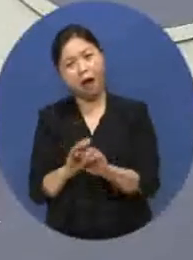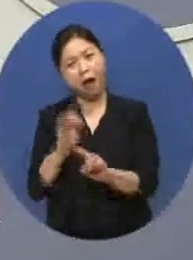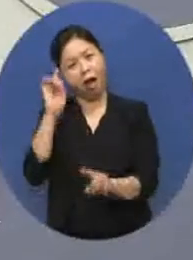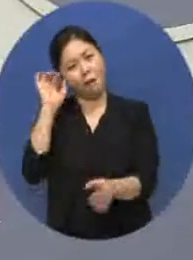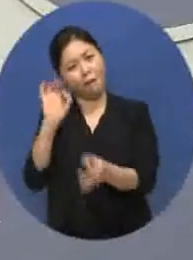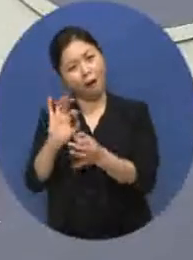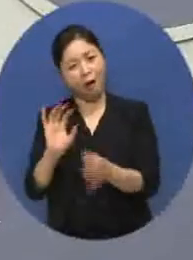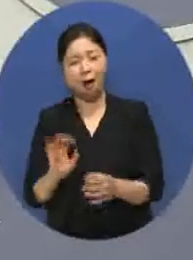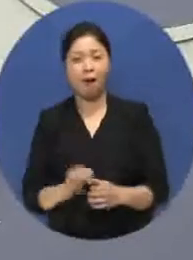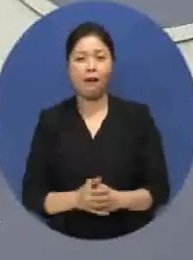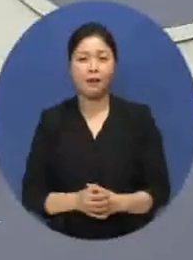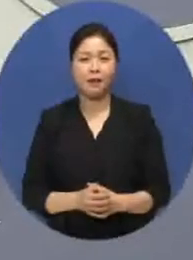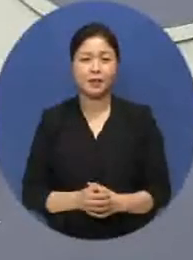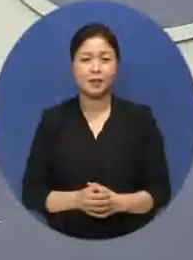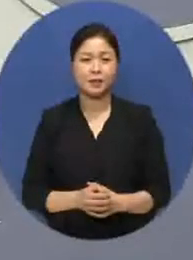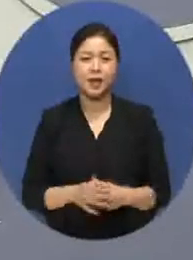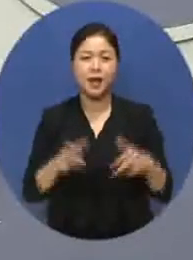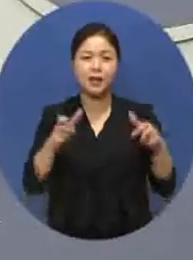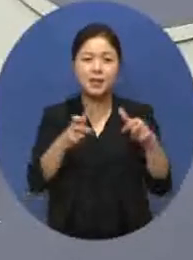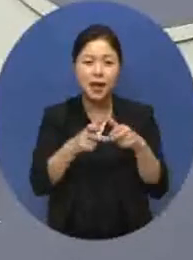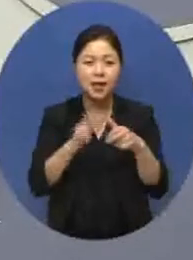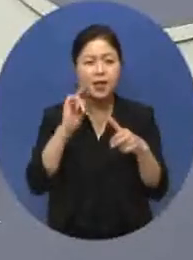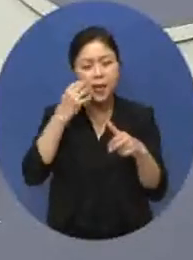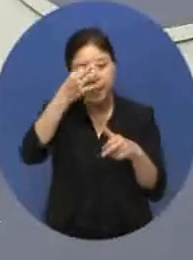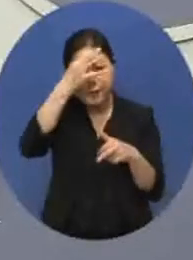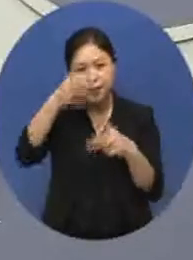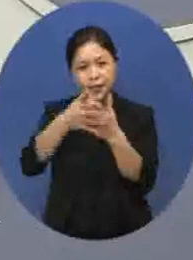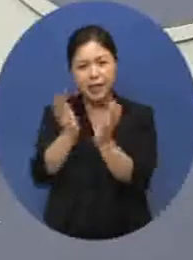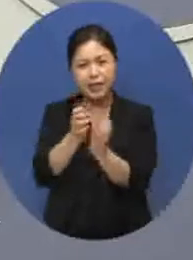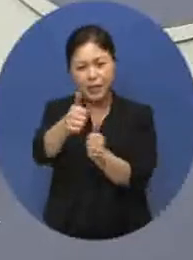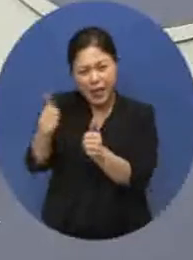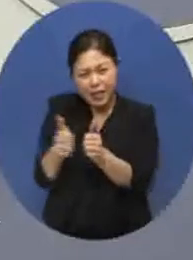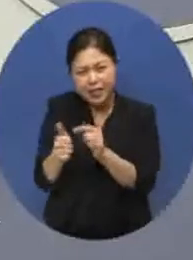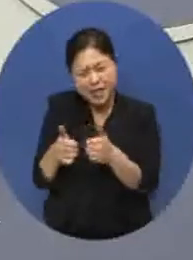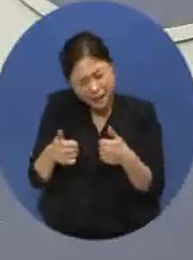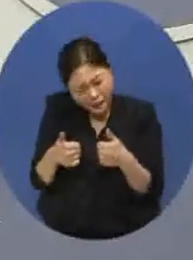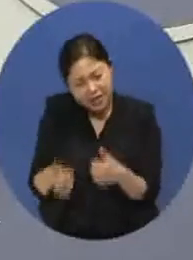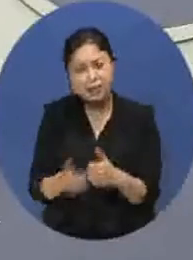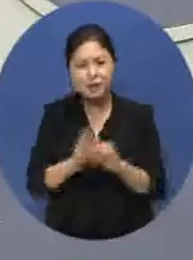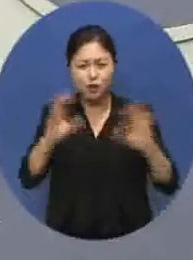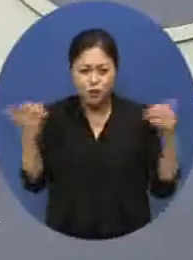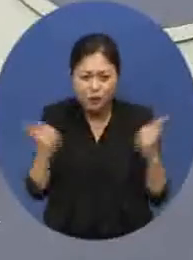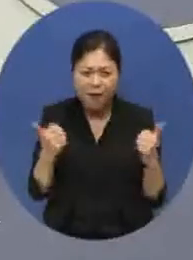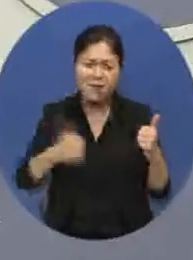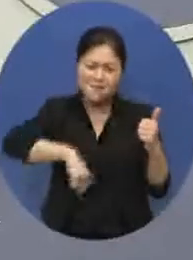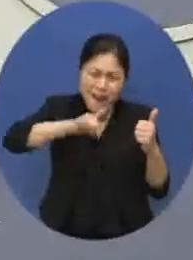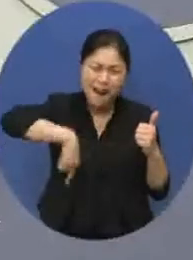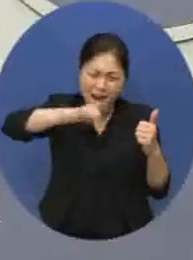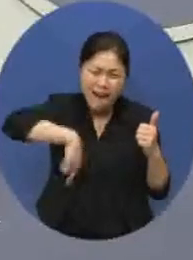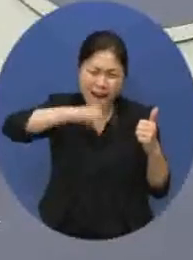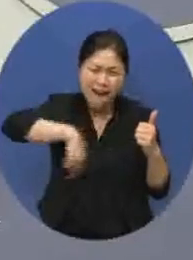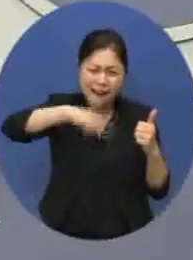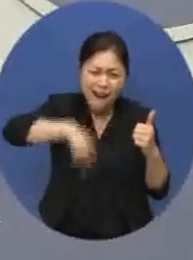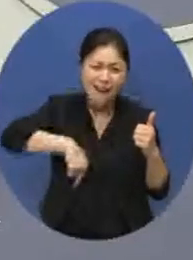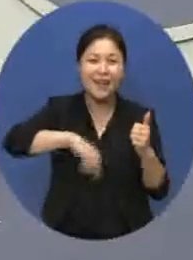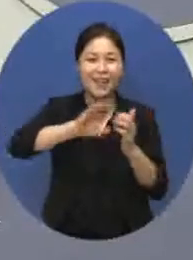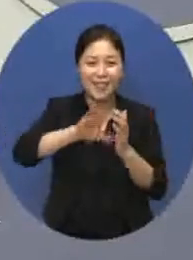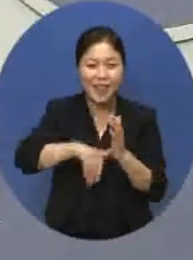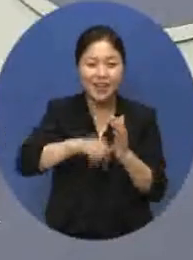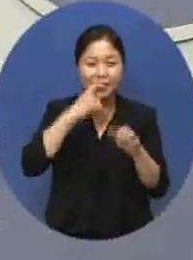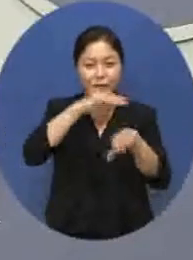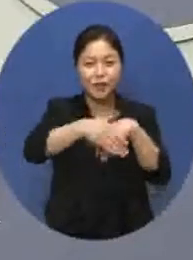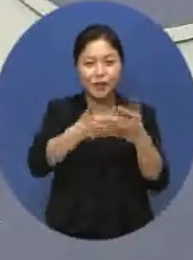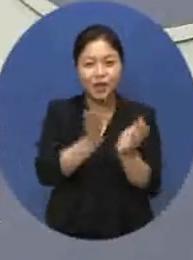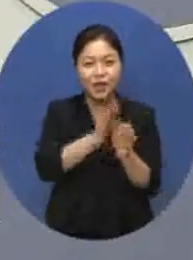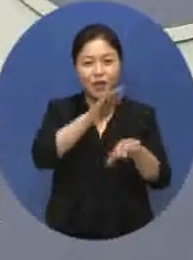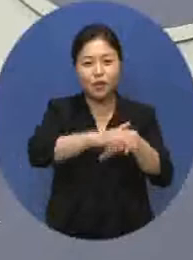때니까 그래서 우리 장애예술 단체장들하고 열심히 국회를 쫓아다녔어요. 그때 당시에 민주당의 손봉숙